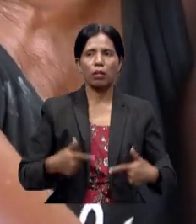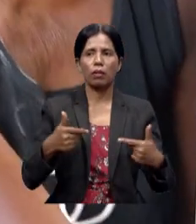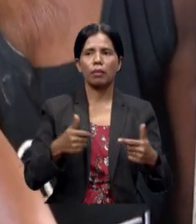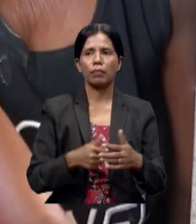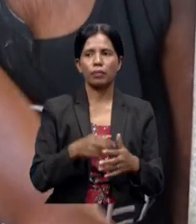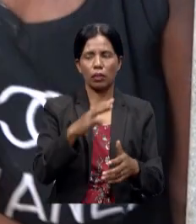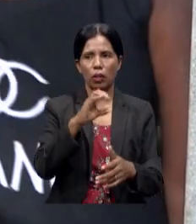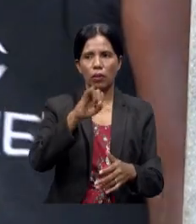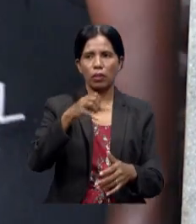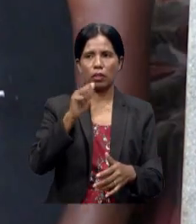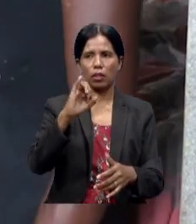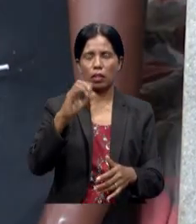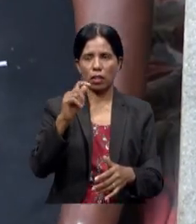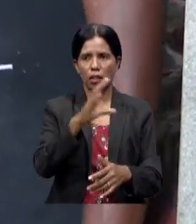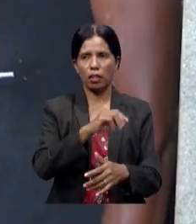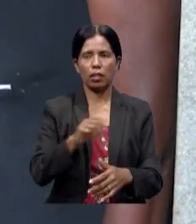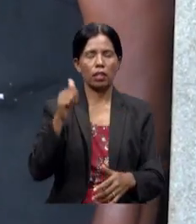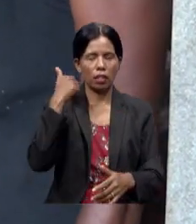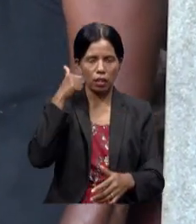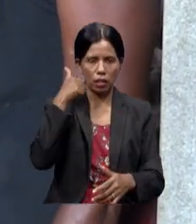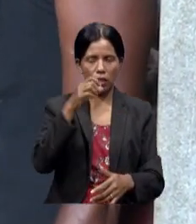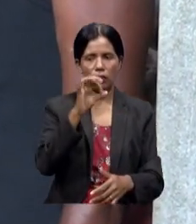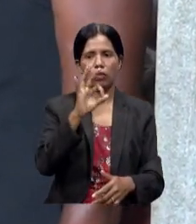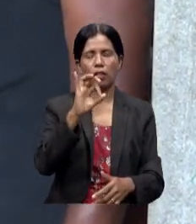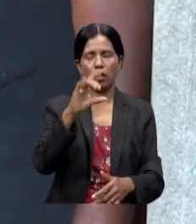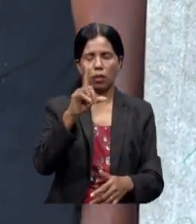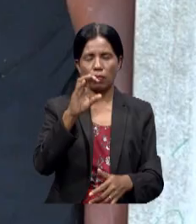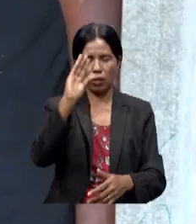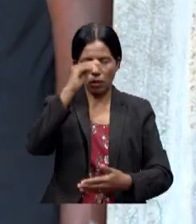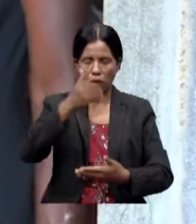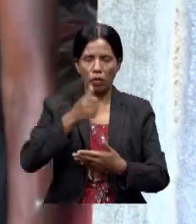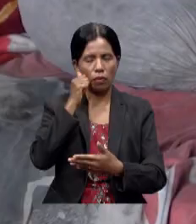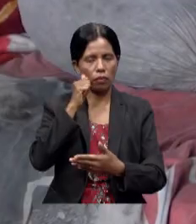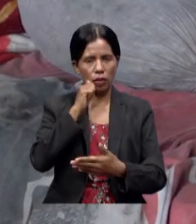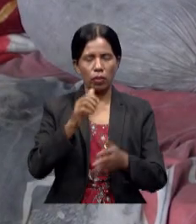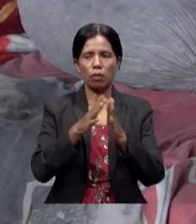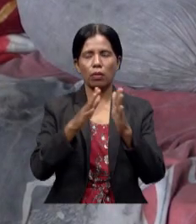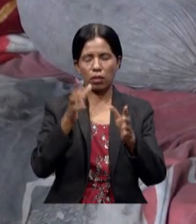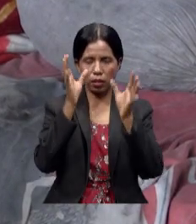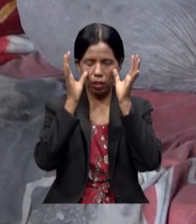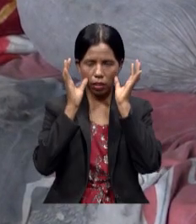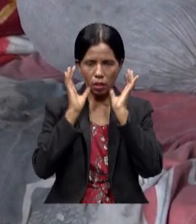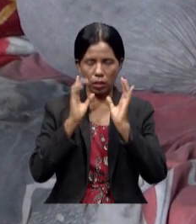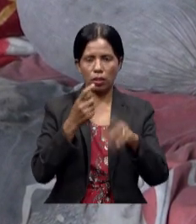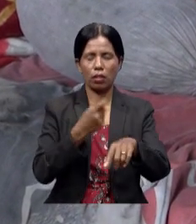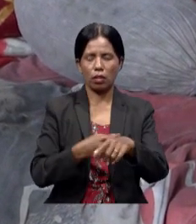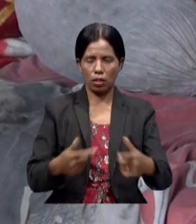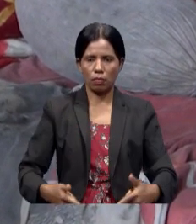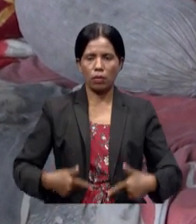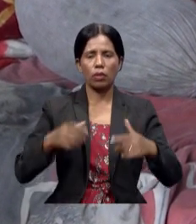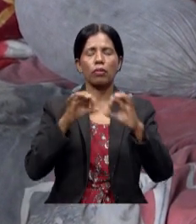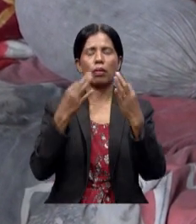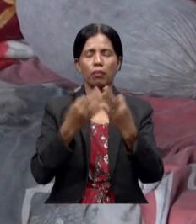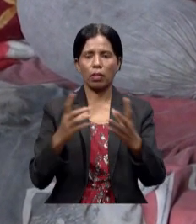Rosita da Silva, no dar tia Filomena Pereira, ni o anfeto bo, triste, ro condição mores nebe ni família